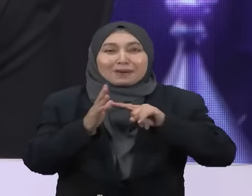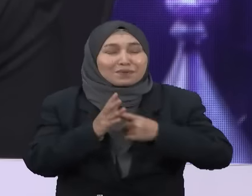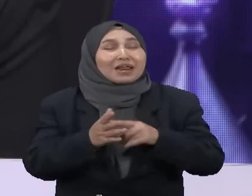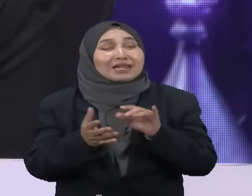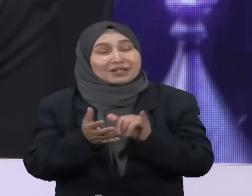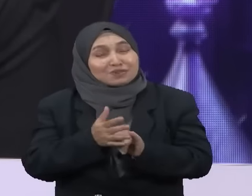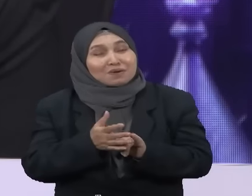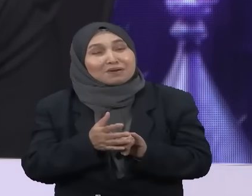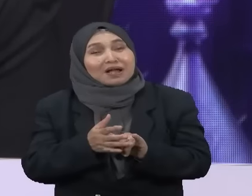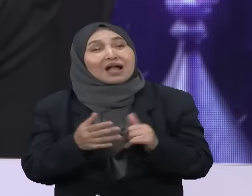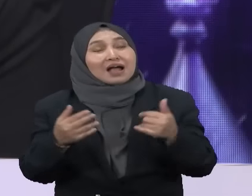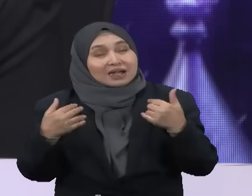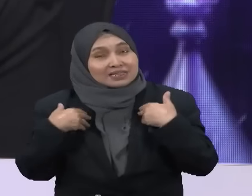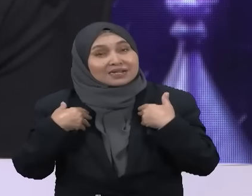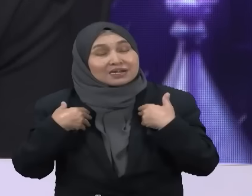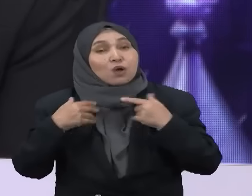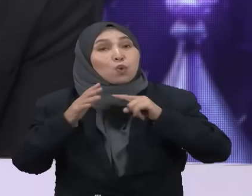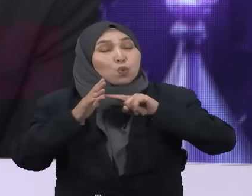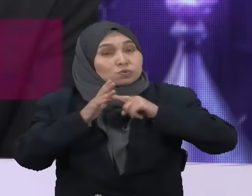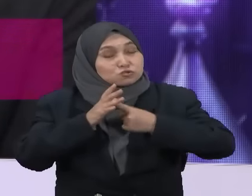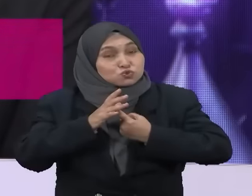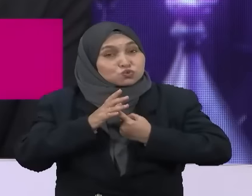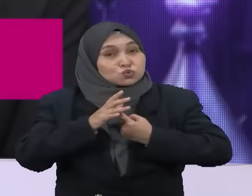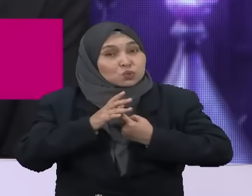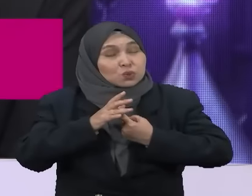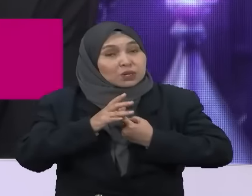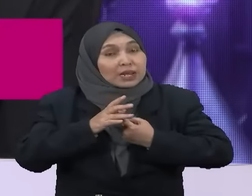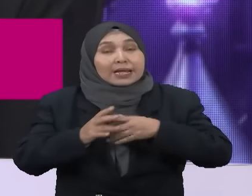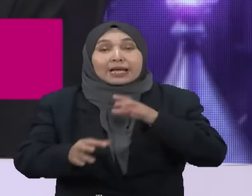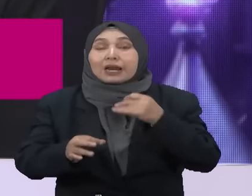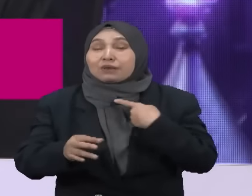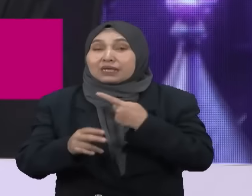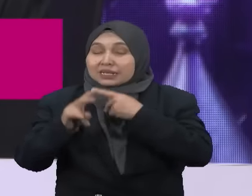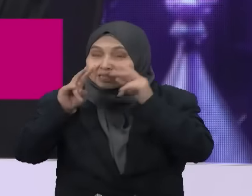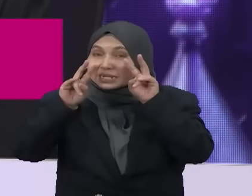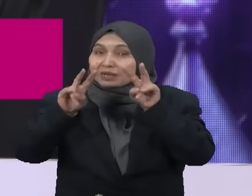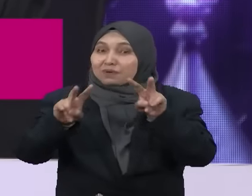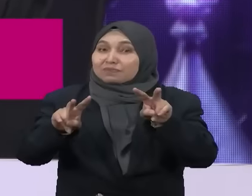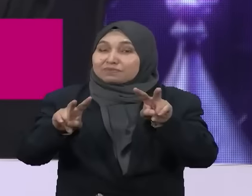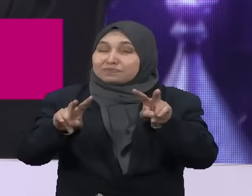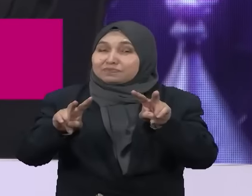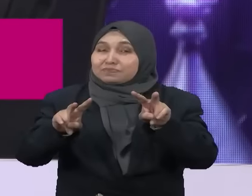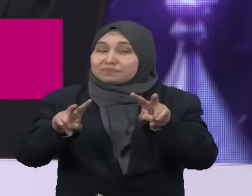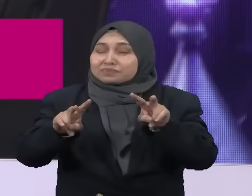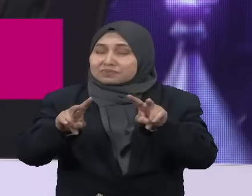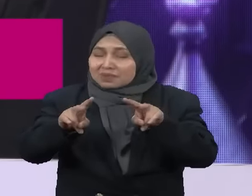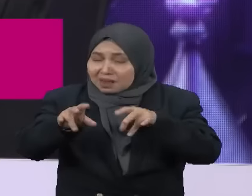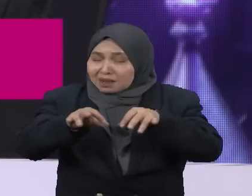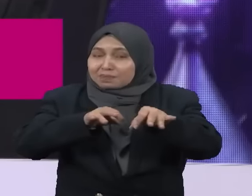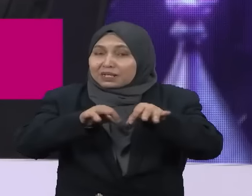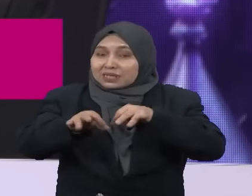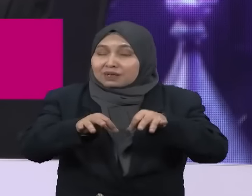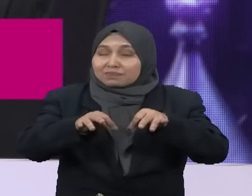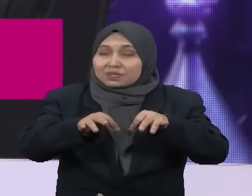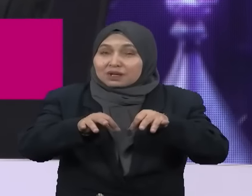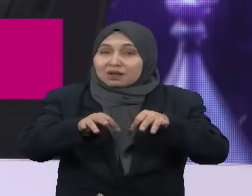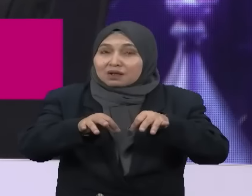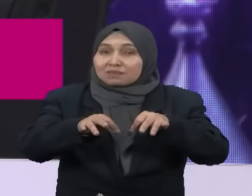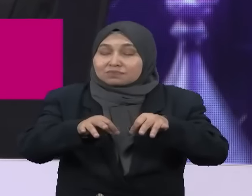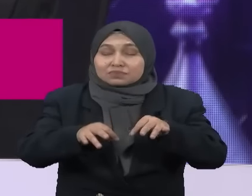kan, permulaan mana ada asal usul lah, asal usul. Kalau kita lihat saya pernah dengar kupasan oleh Fadil,